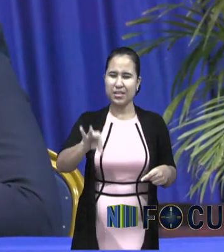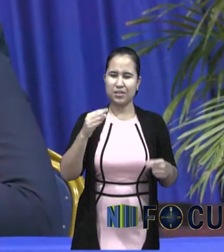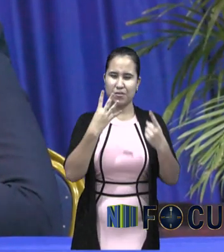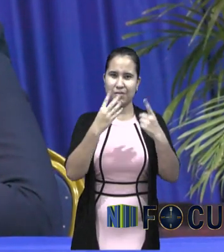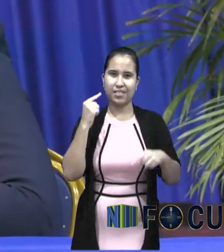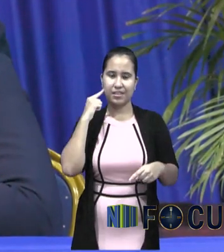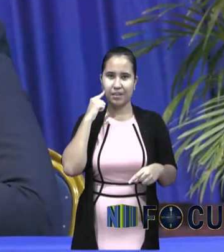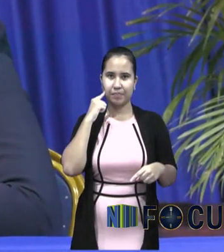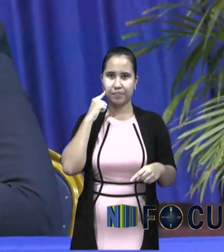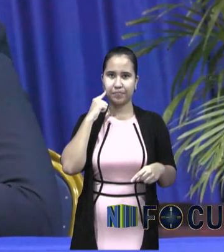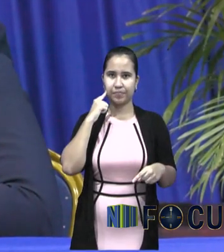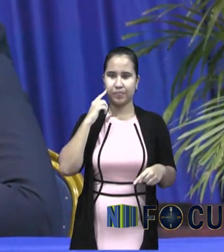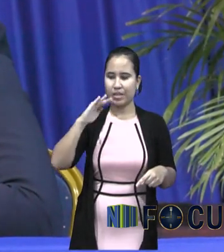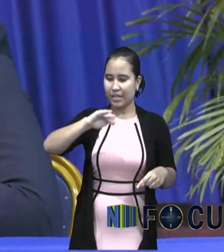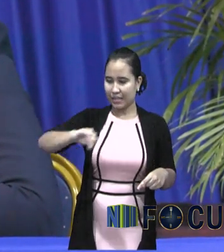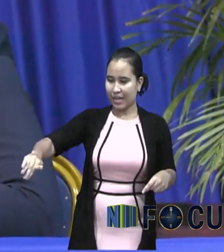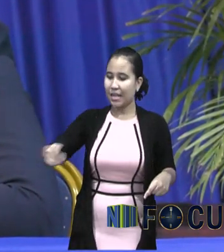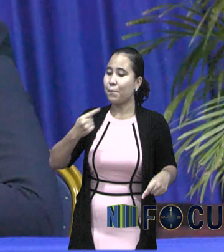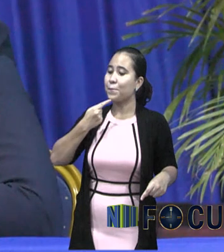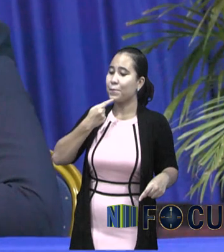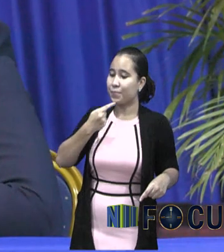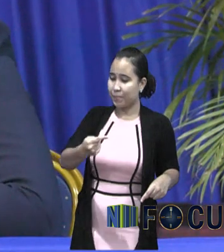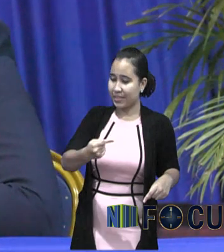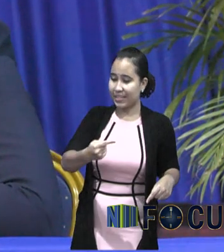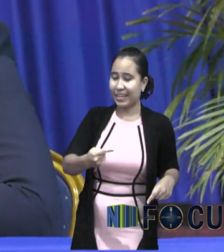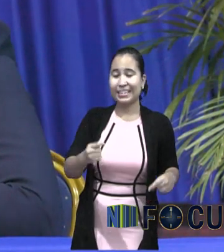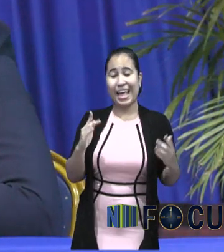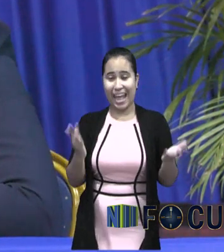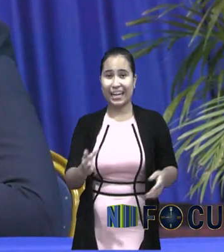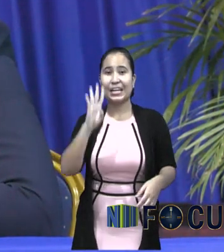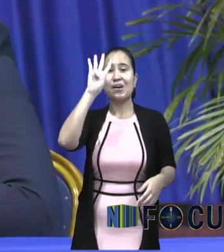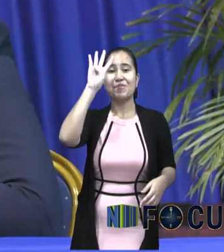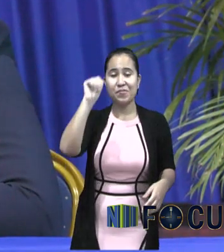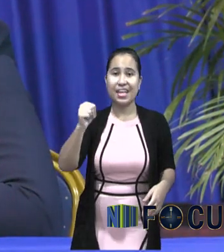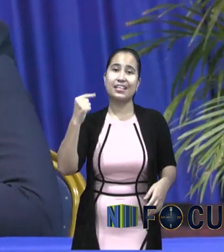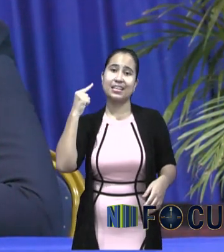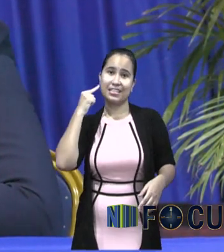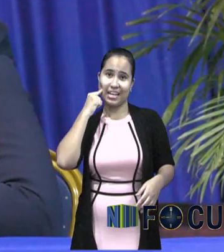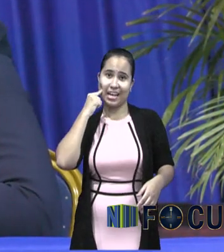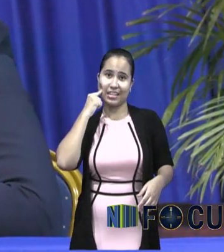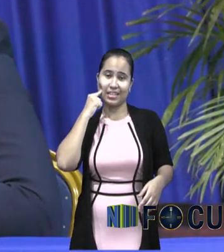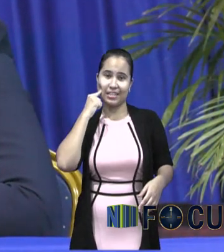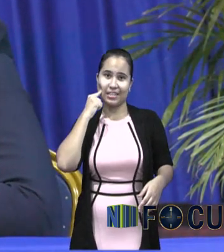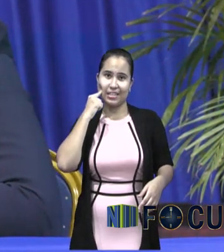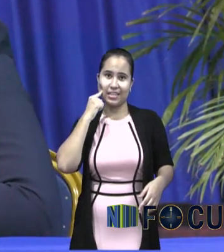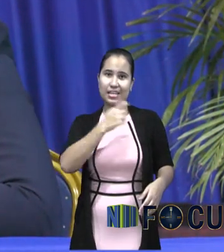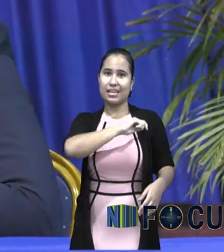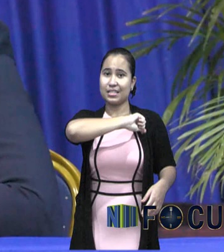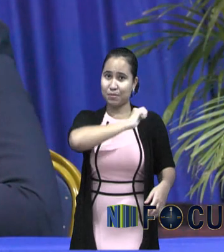staat eigenlijk voor 40. Caran van 40, 40 in het Spaans,